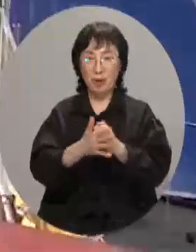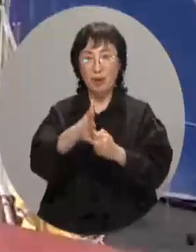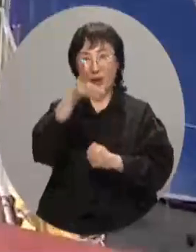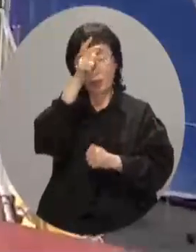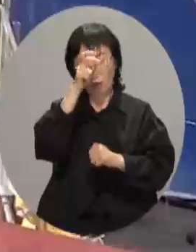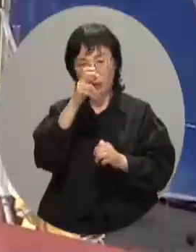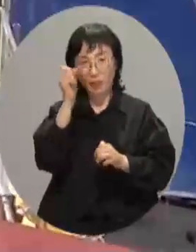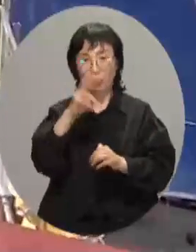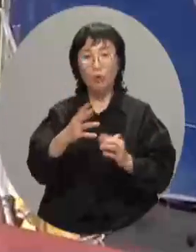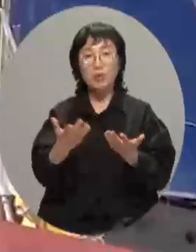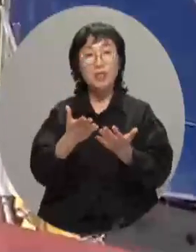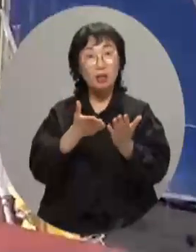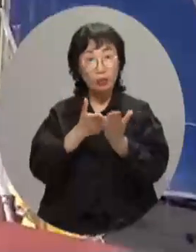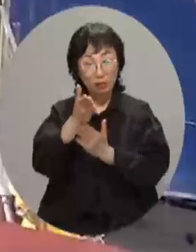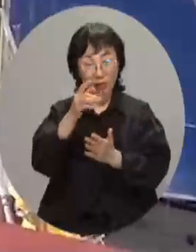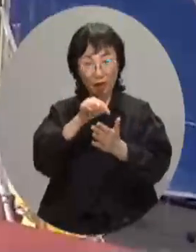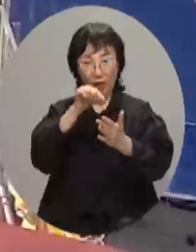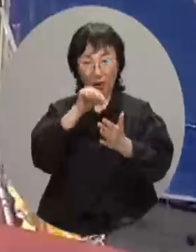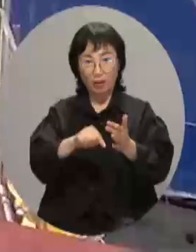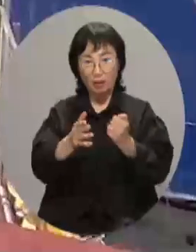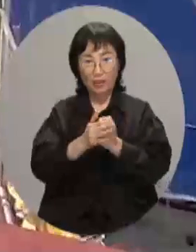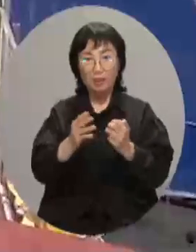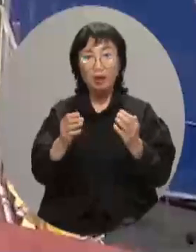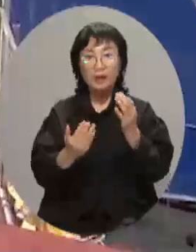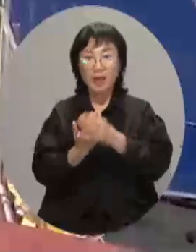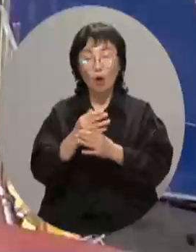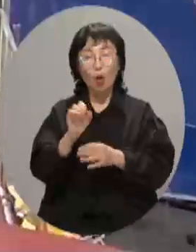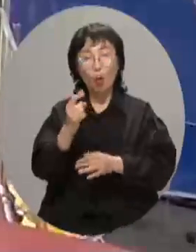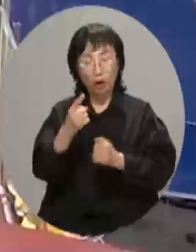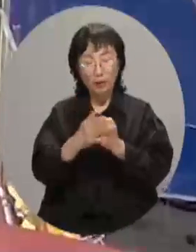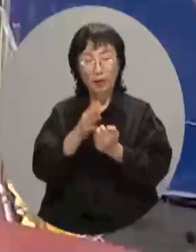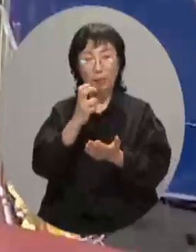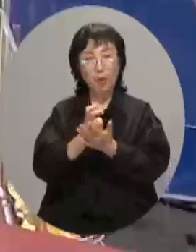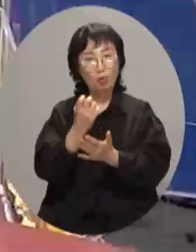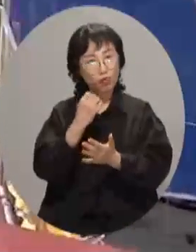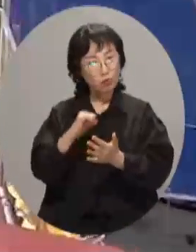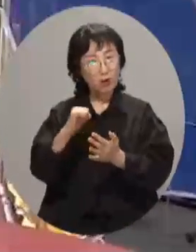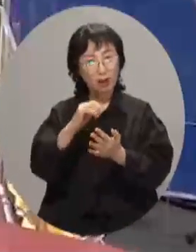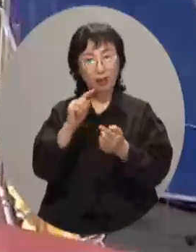경찰과 노동당국은 사고 원인과 안전법령 위반 여부 등을 조사하고 있습니다.